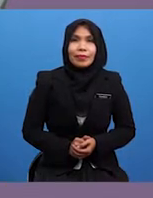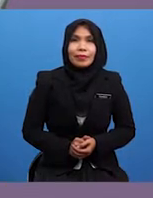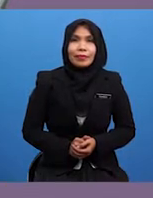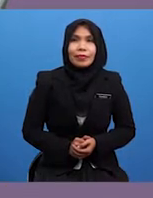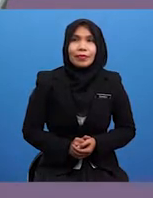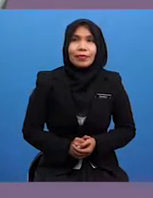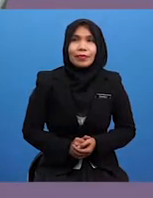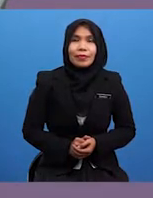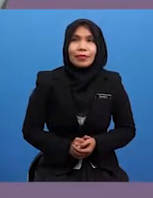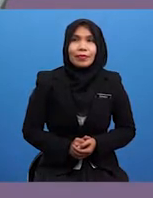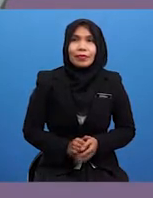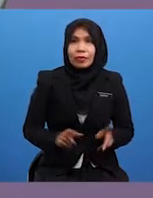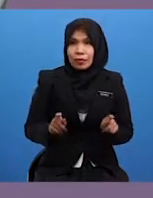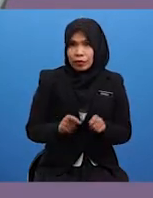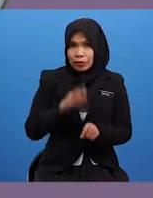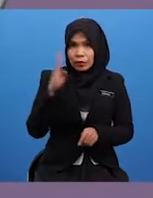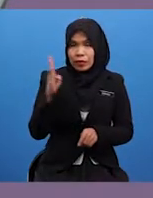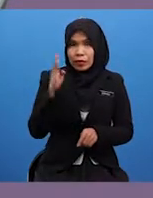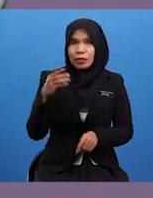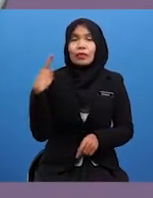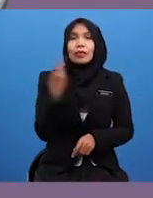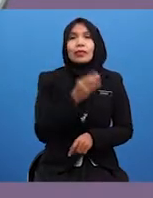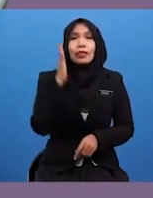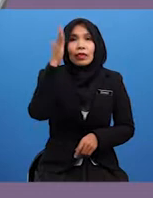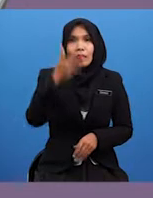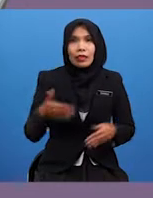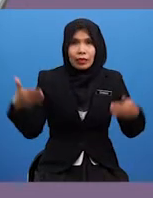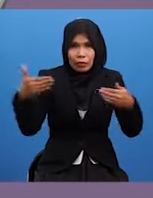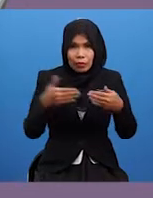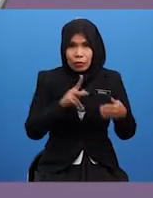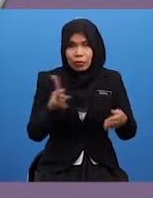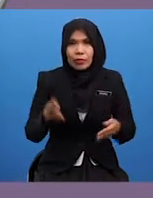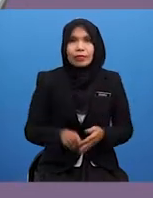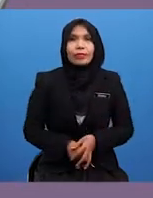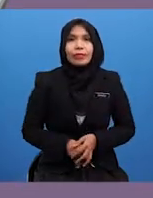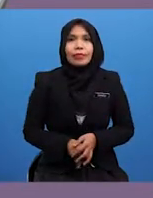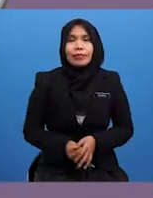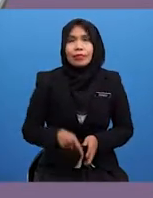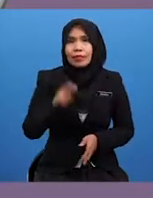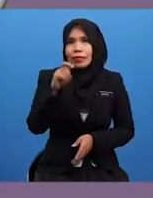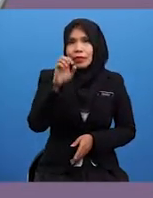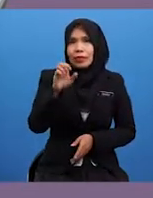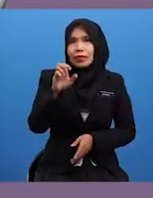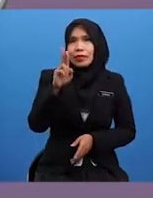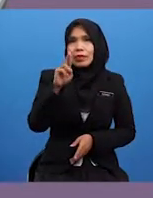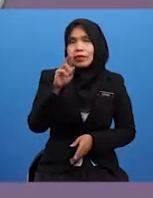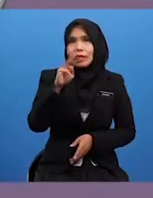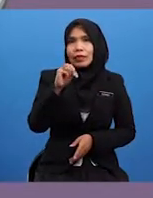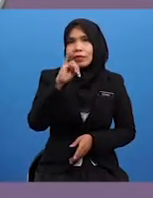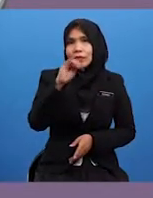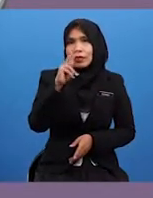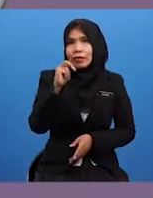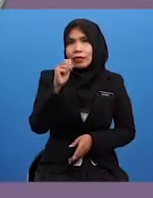Okay, seperti biasa, kita akan sambungkan terminal negatif sel kering ke mentol yang